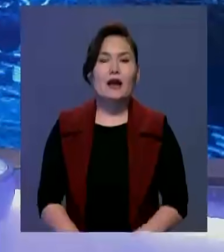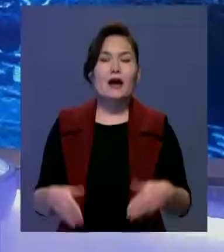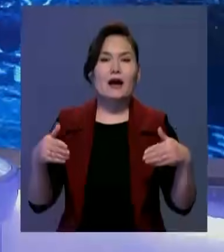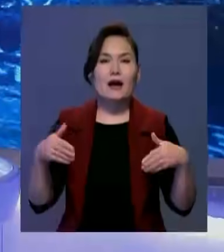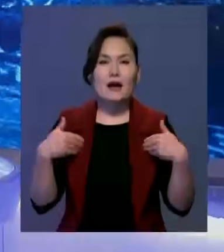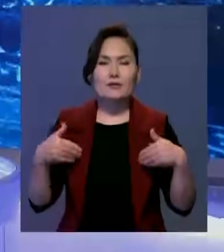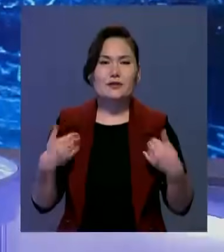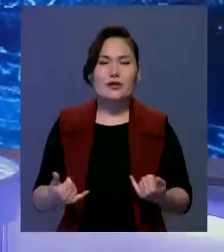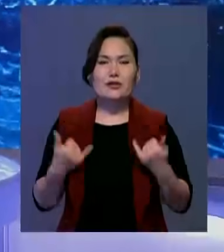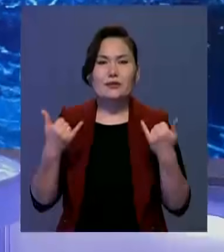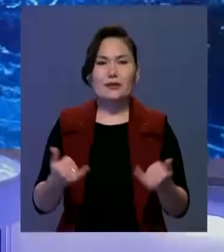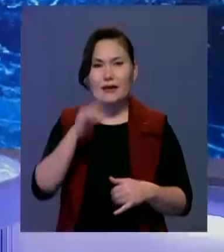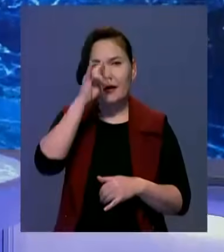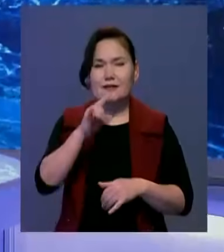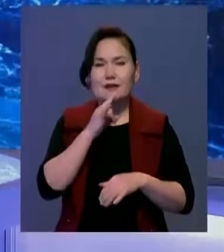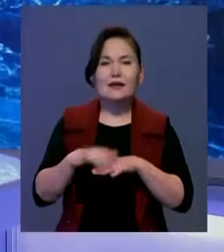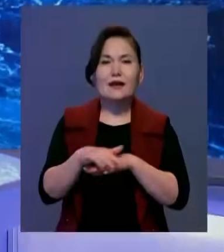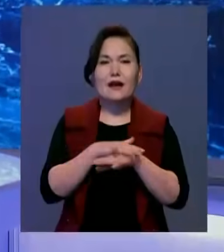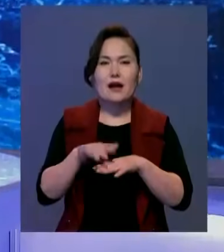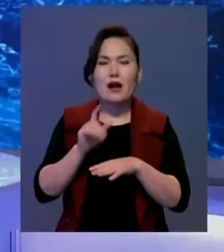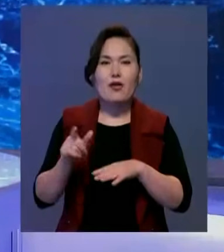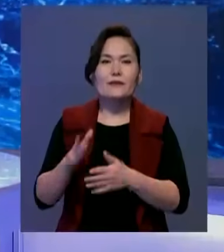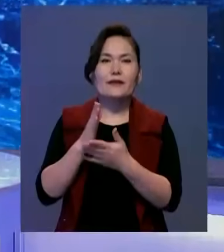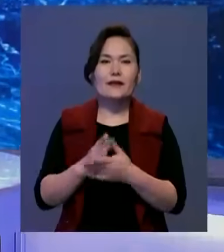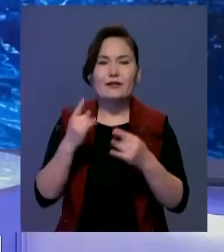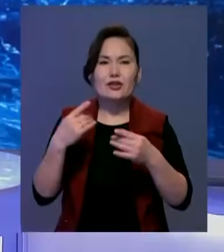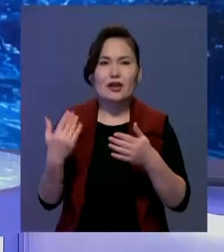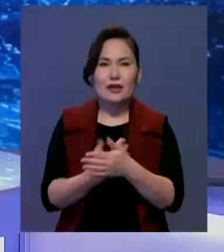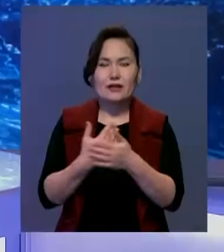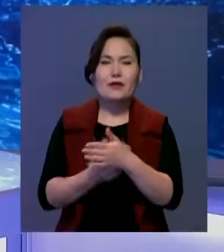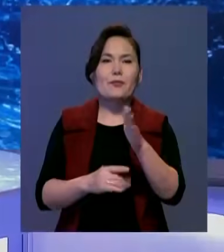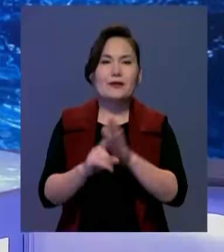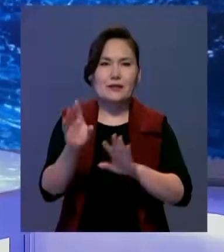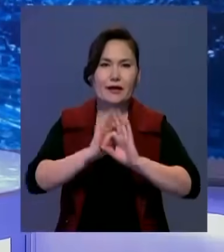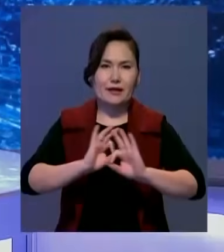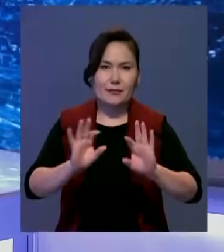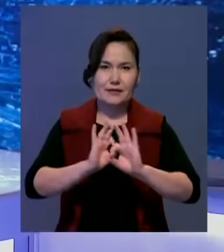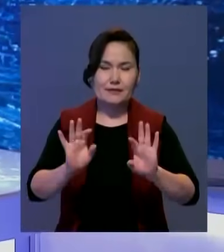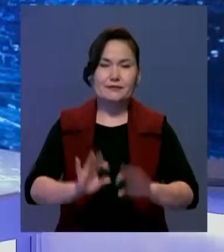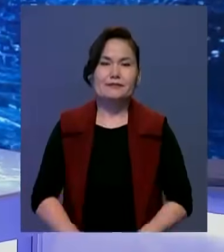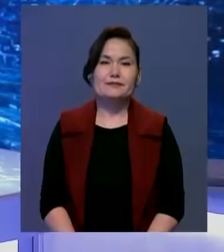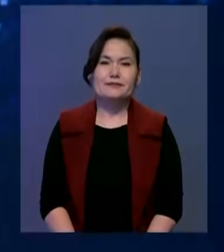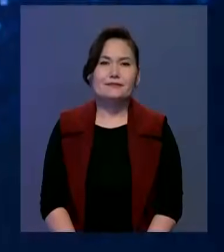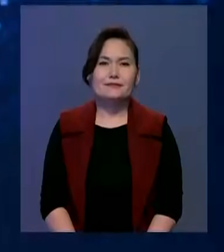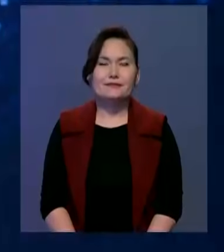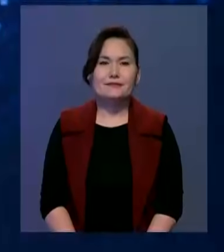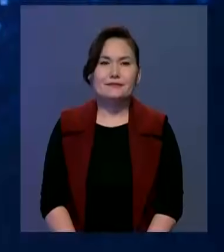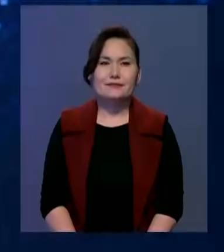Ассаламу алейкум. Эфирде жаңалықтар, студияда жұмыс істейтін. Мен Азамат Әбілқайыр, Сурд аудармада әріптесім Самалжан Темір.